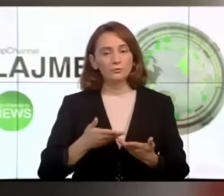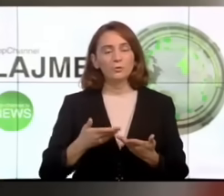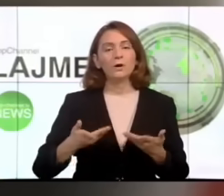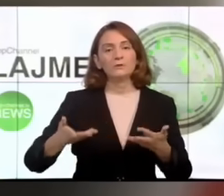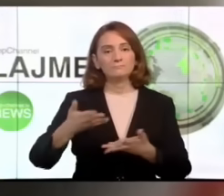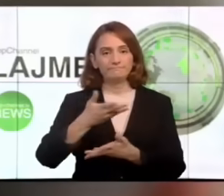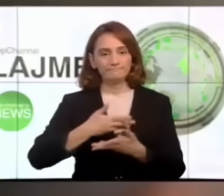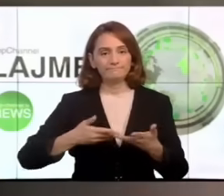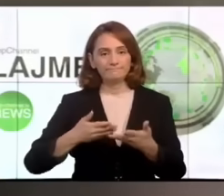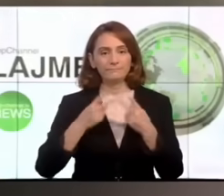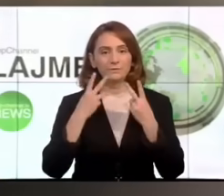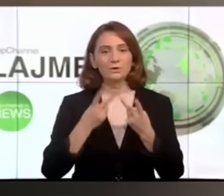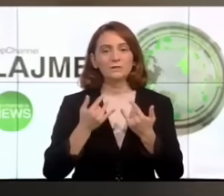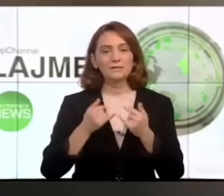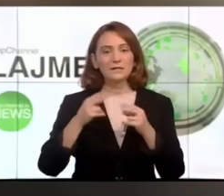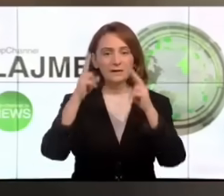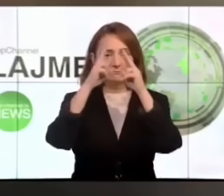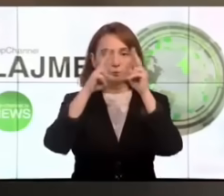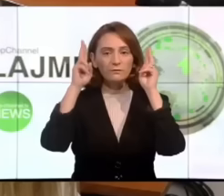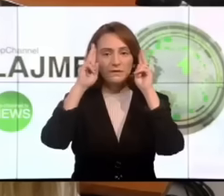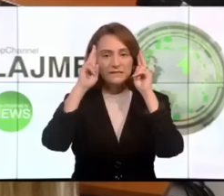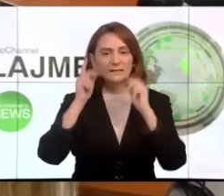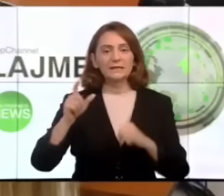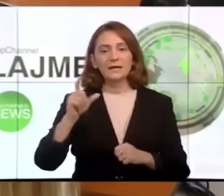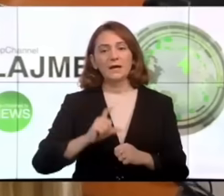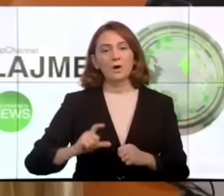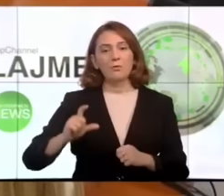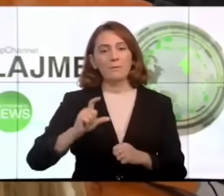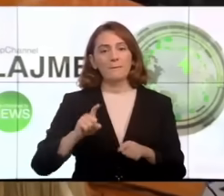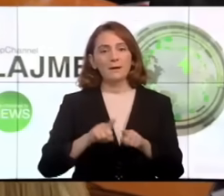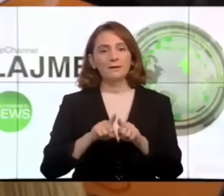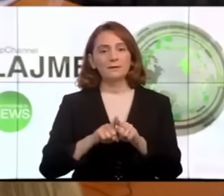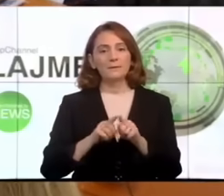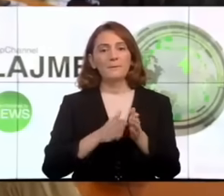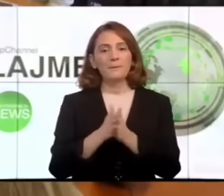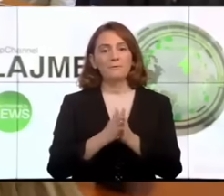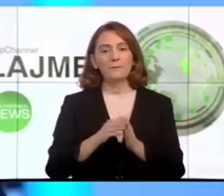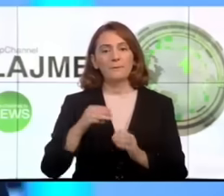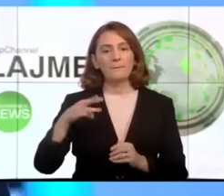shërbejnë për ta vënë universitetin në qendër të zhvillimeve dhe politikave për mediat.